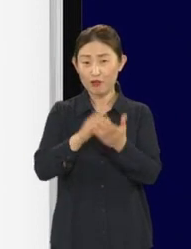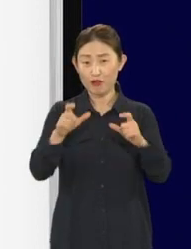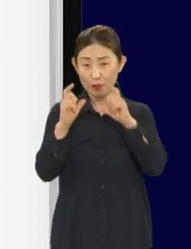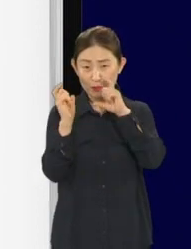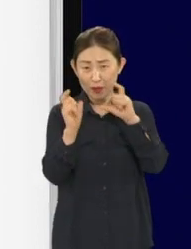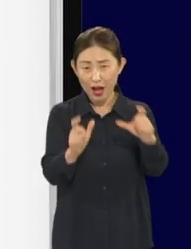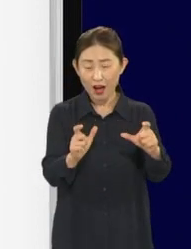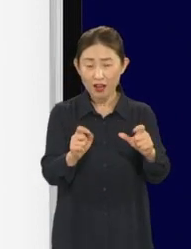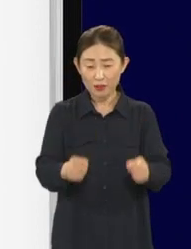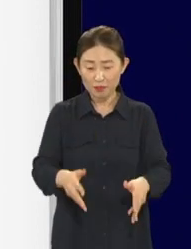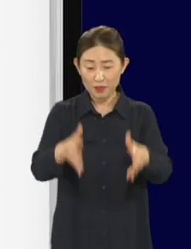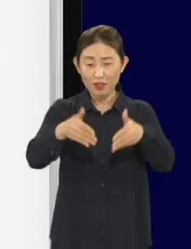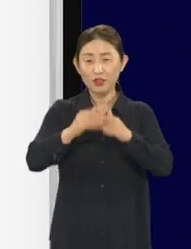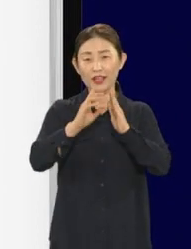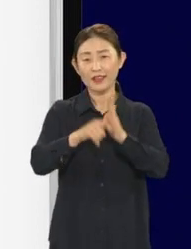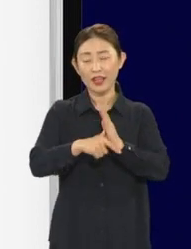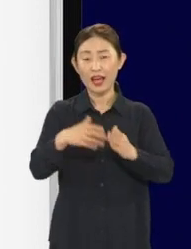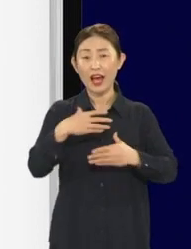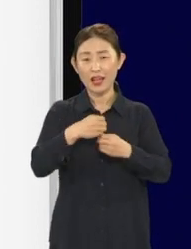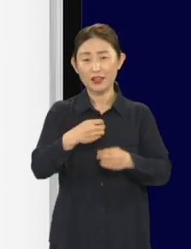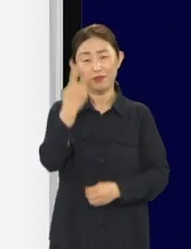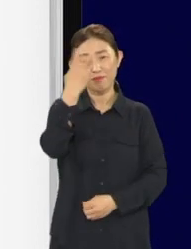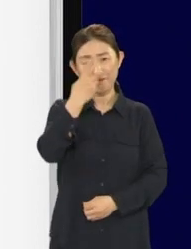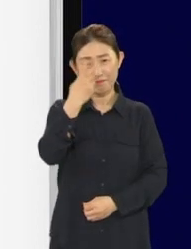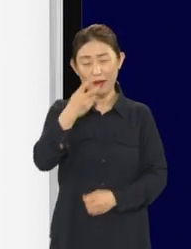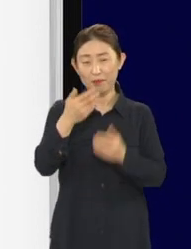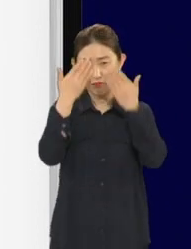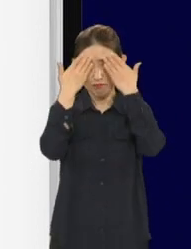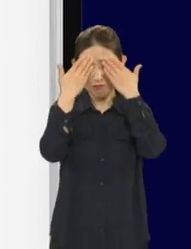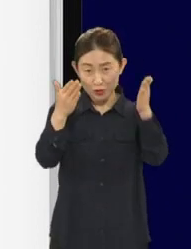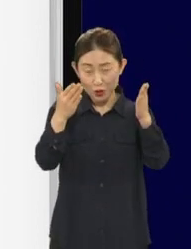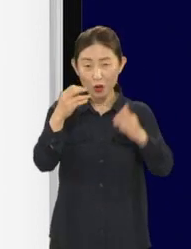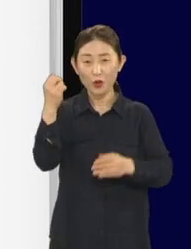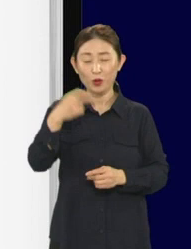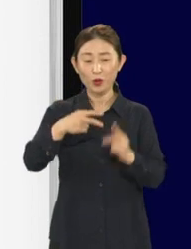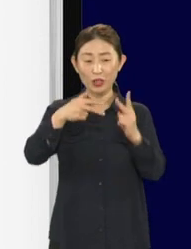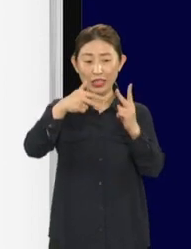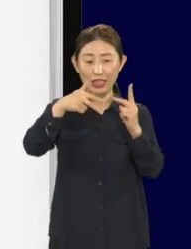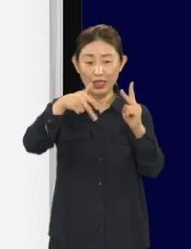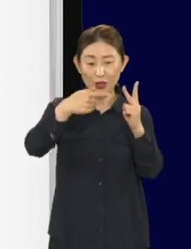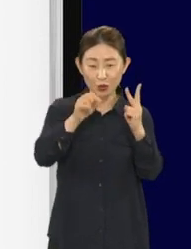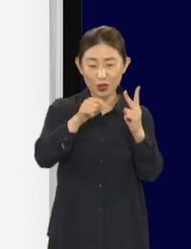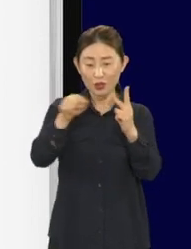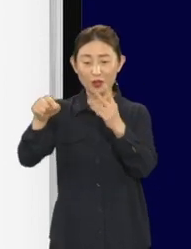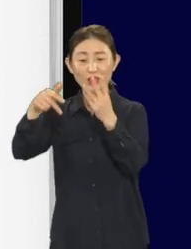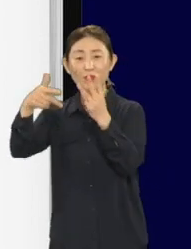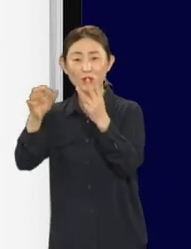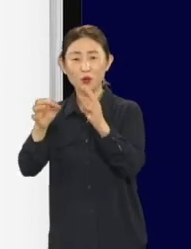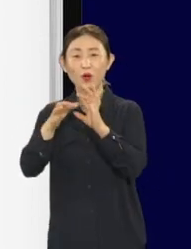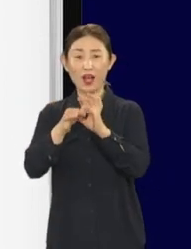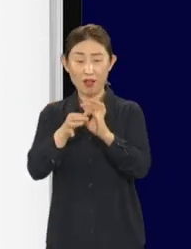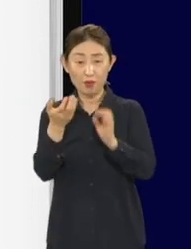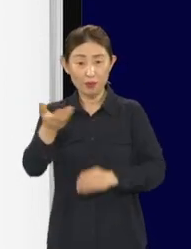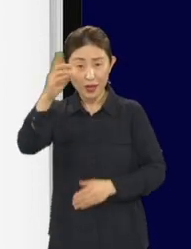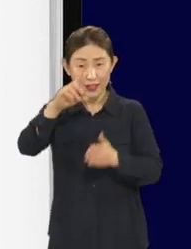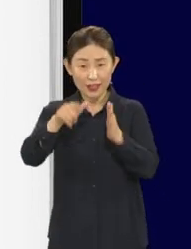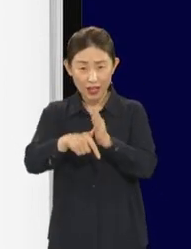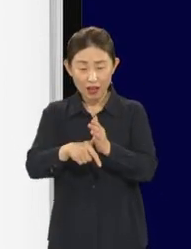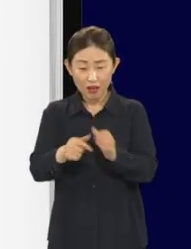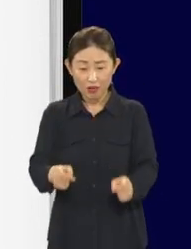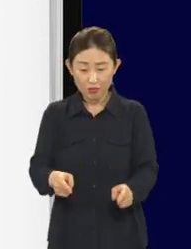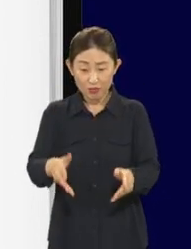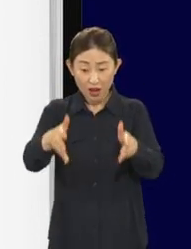기반시설을 확충할 경우 안전진단이 면제되고 2종에서 3종 일반 주거지역 등으로 상향 시